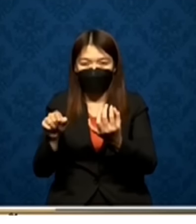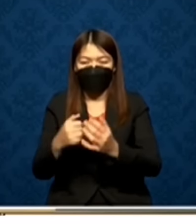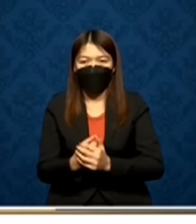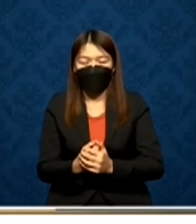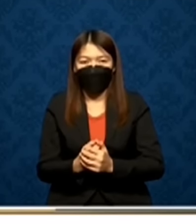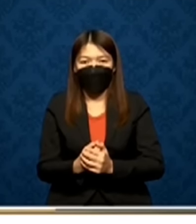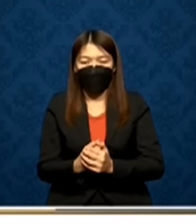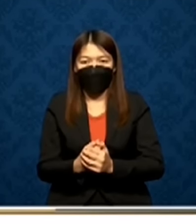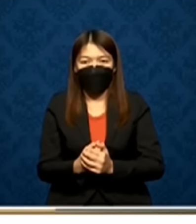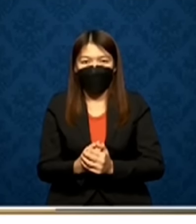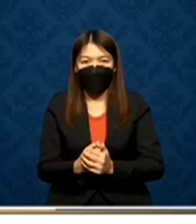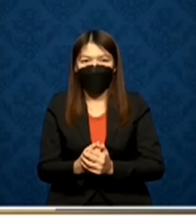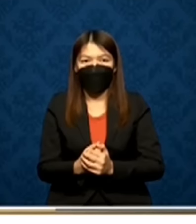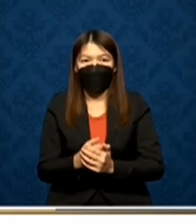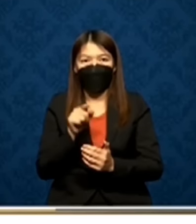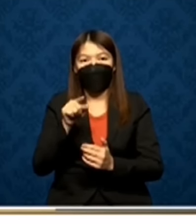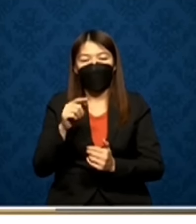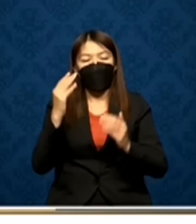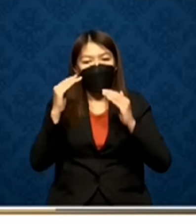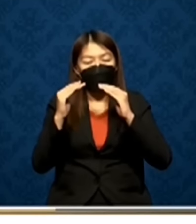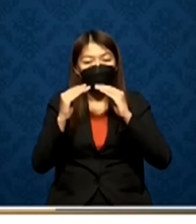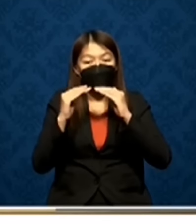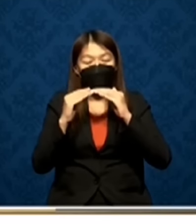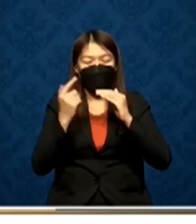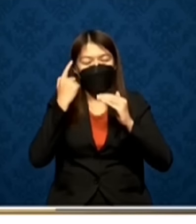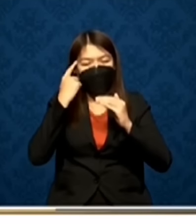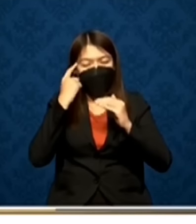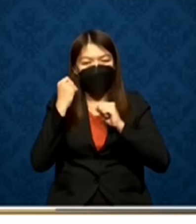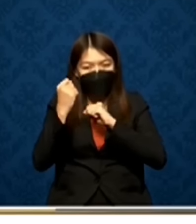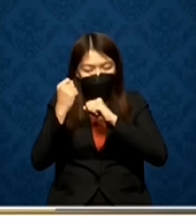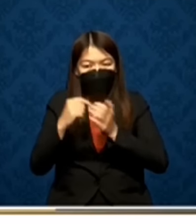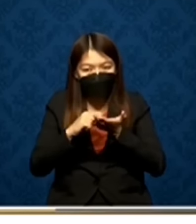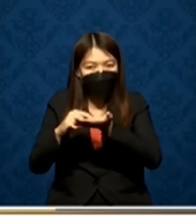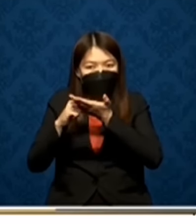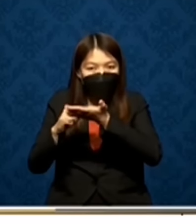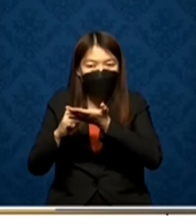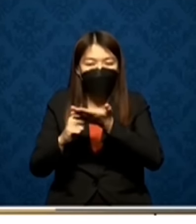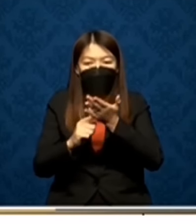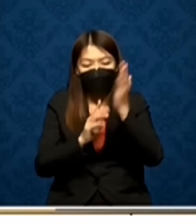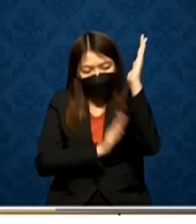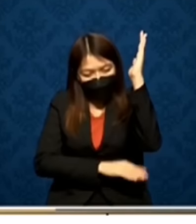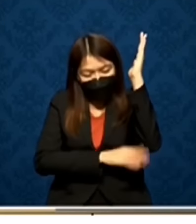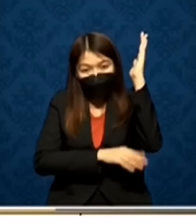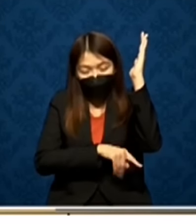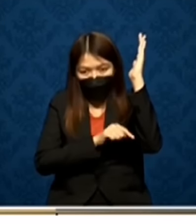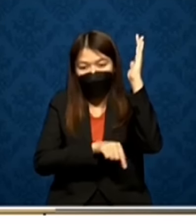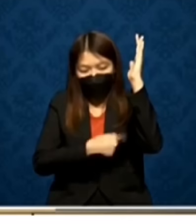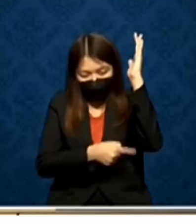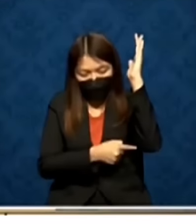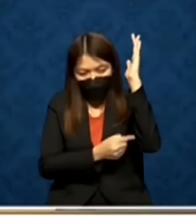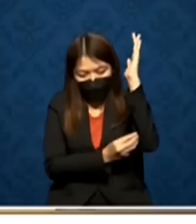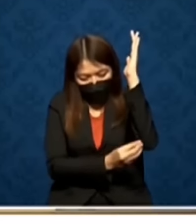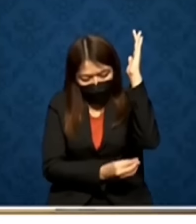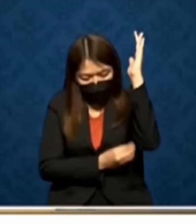การพิสูจน์สิทธิ์หลายแห่งโดยเฉพาะในจังหวัดนราธิวาสปัตตานียะลาเราพบว่าประมาณ